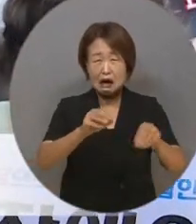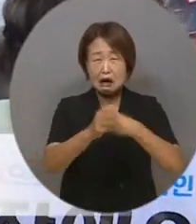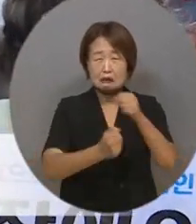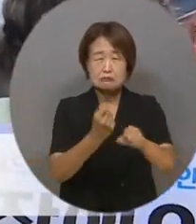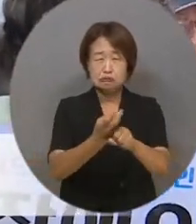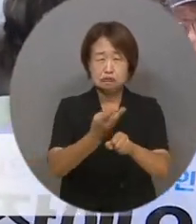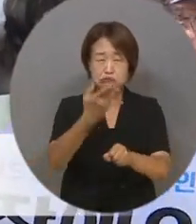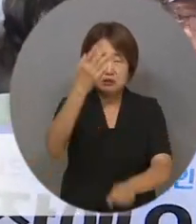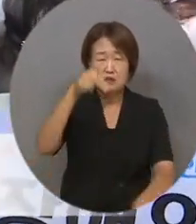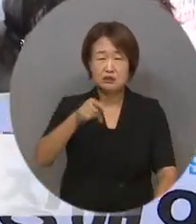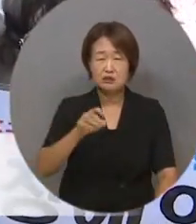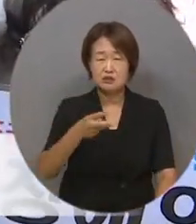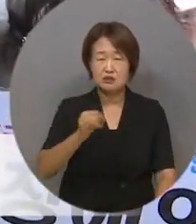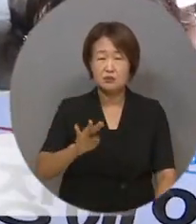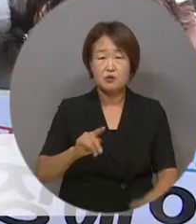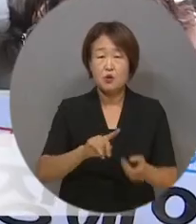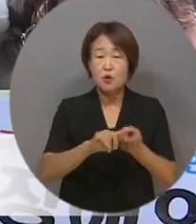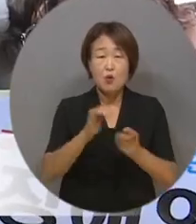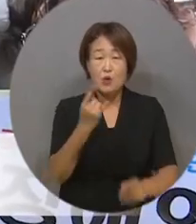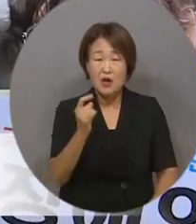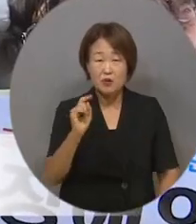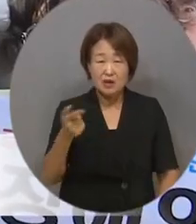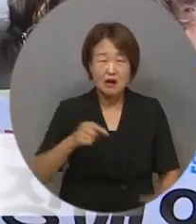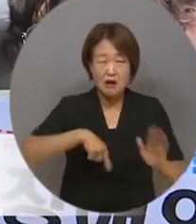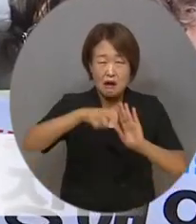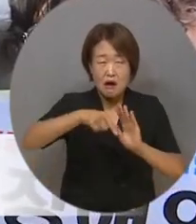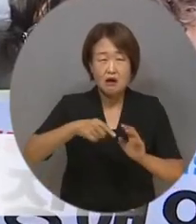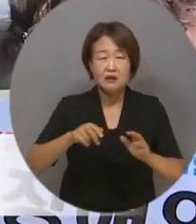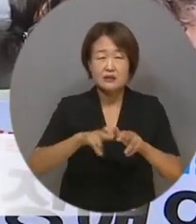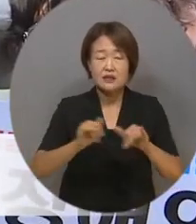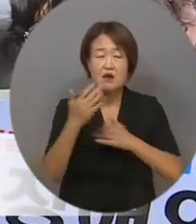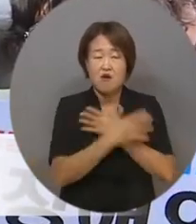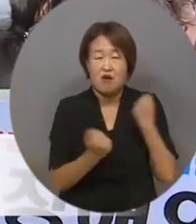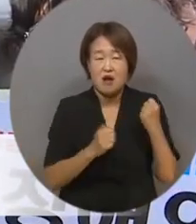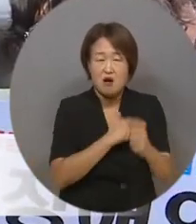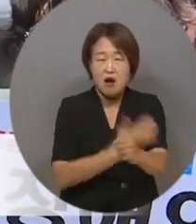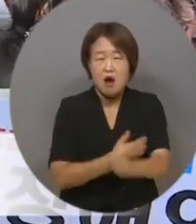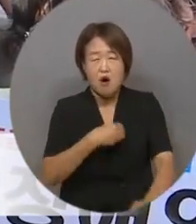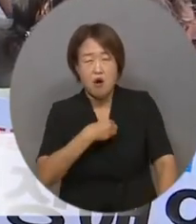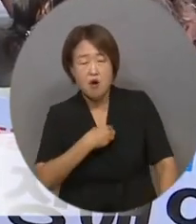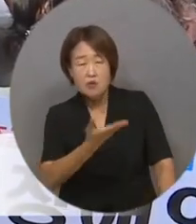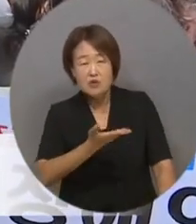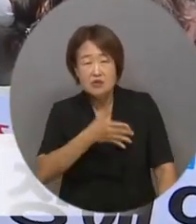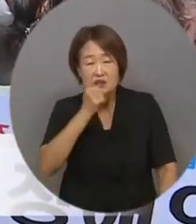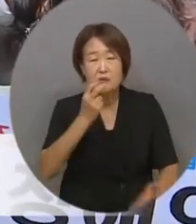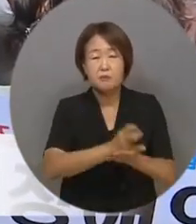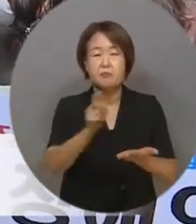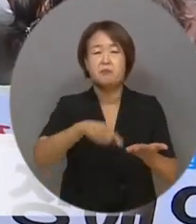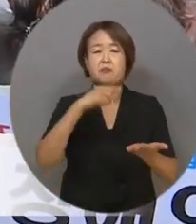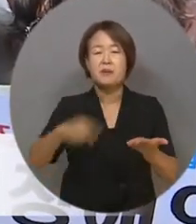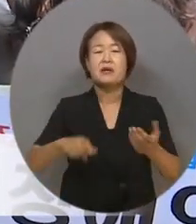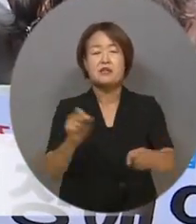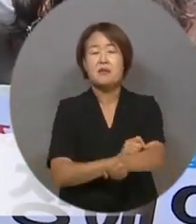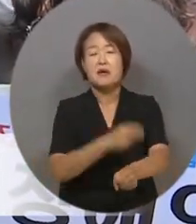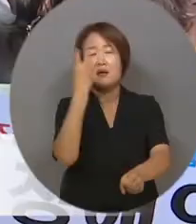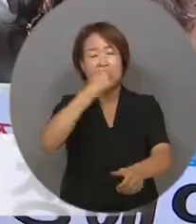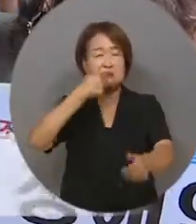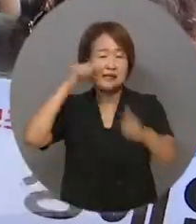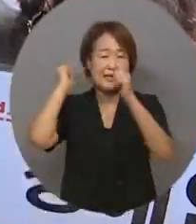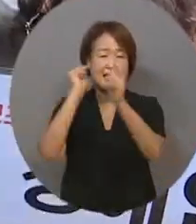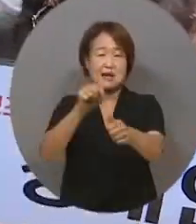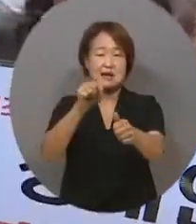수십 년간 정부회관을 이용해온 장애인의 건강권을 위협하고 있는 현 법인의 특별 감사를